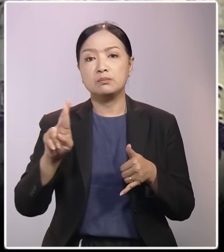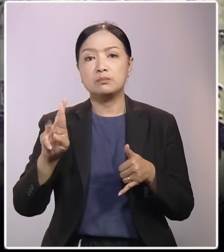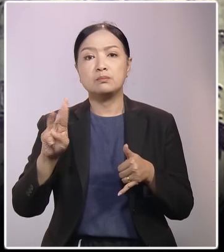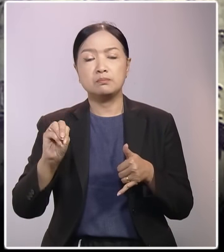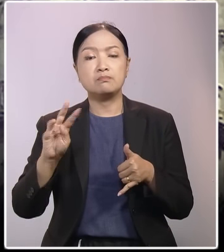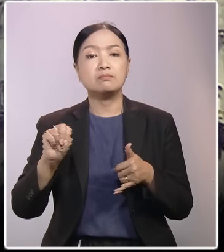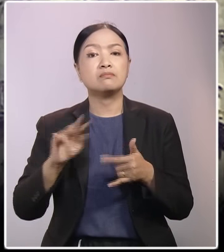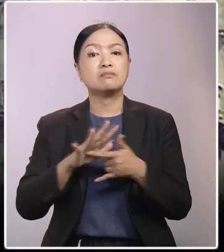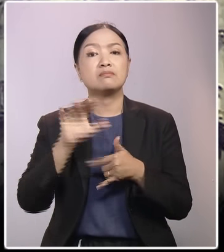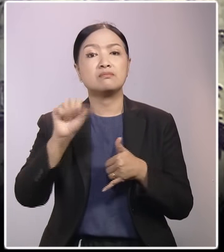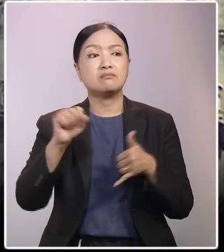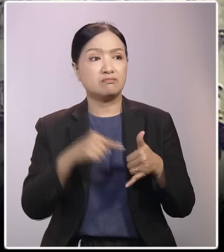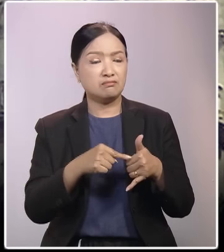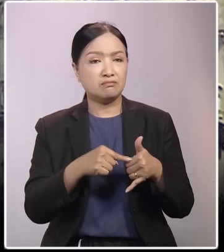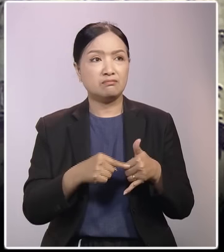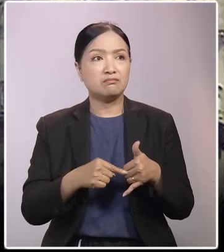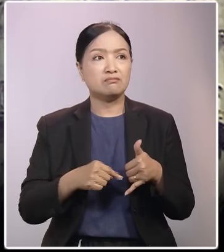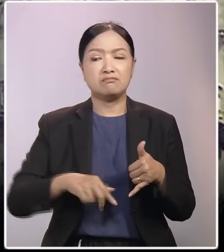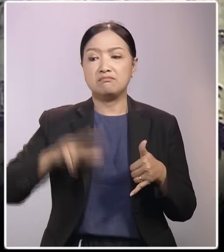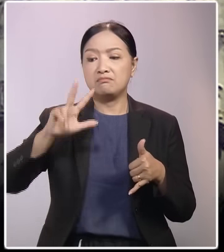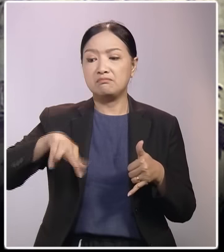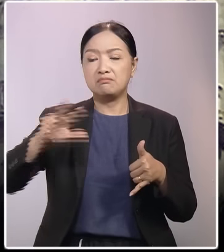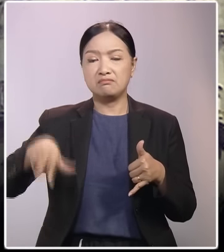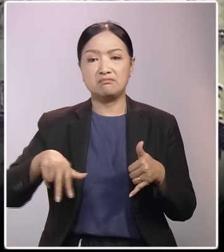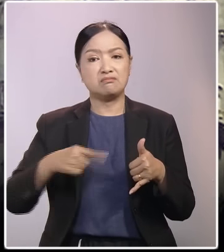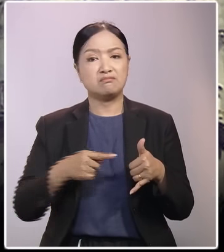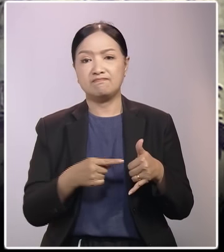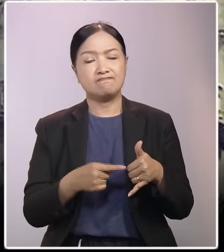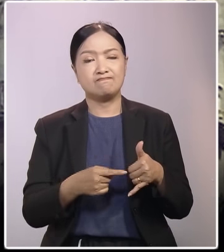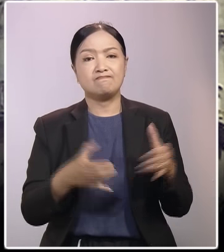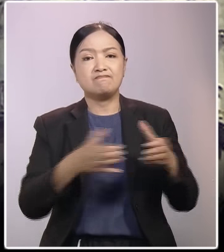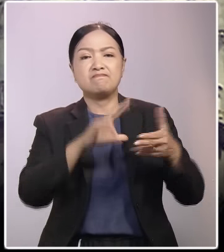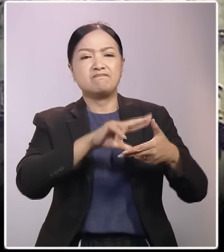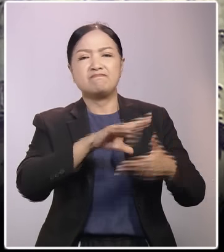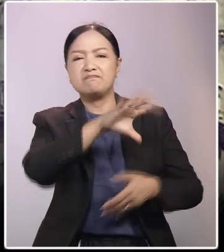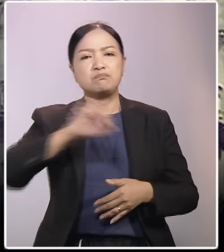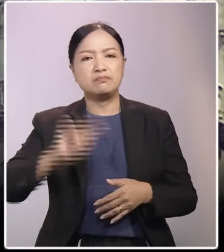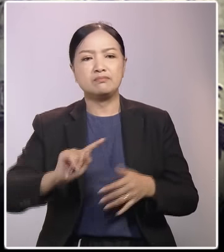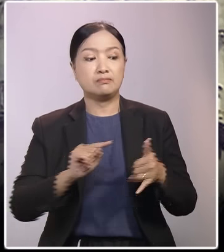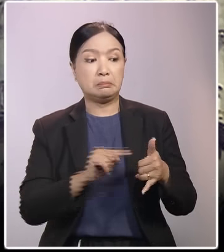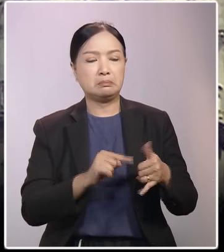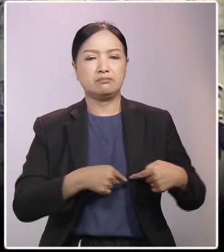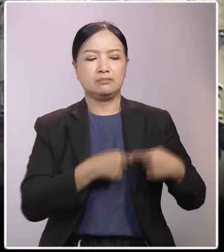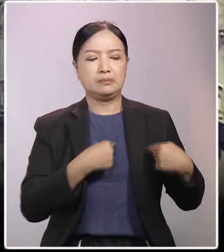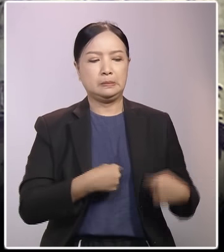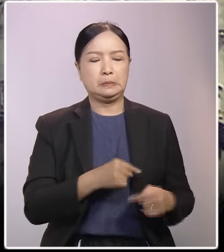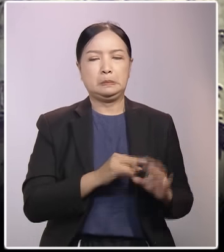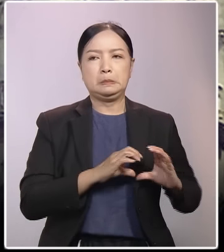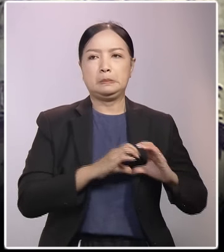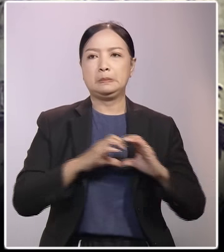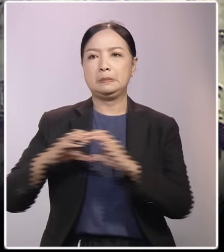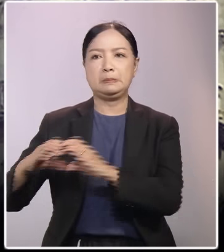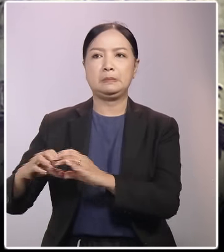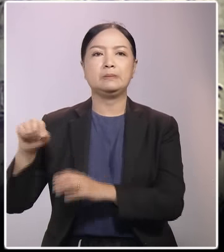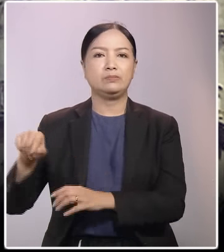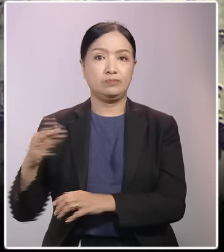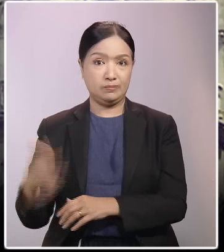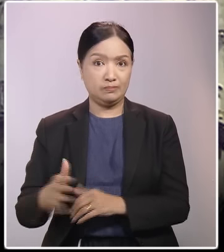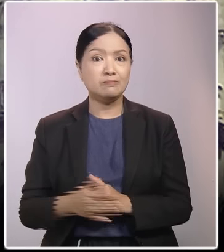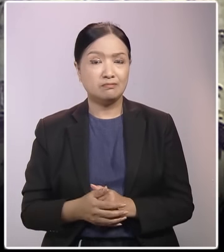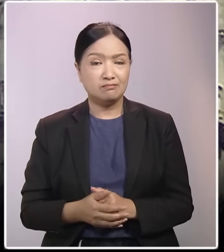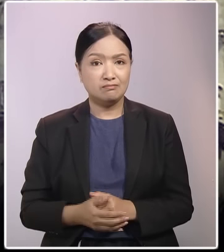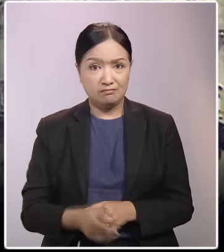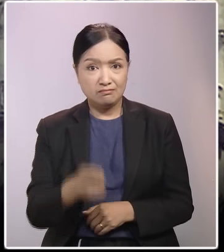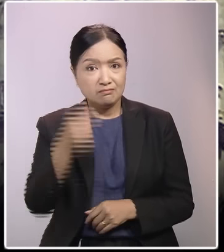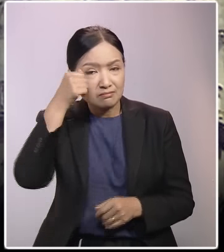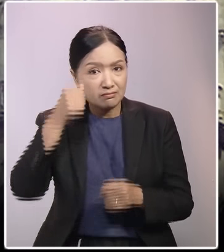ว่าเพื่อไทยไม่เอาพลังประชารัฐไงถูกมแต่คุณผู้ชมอยากจะให้จับตาตรงนี้ค่ะก่อนหน้านี้จำได้ยคะว่ามีชื่อของคุณ